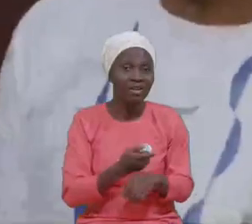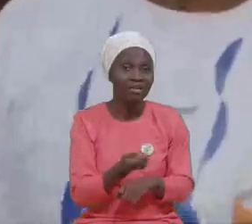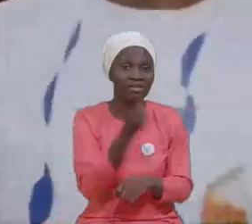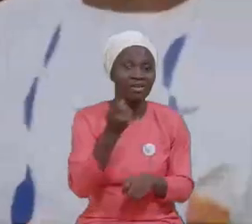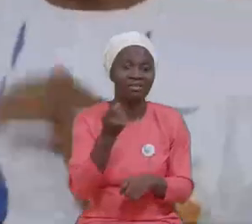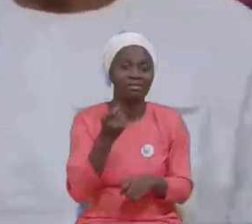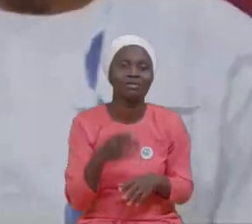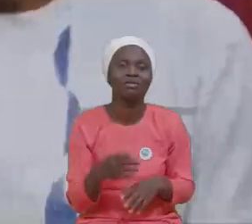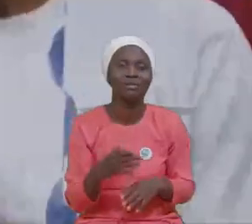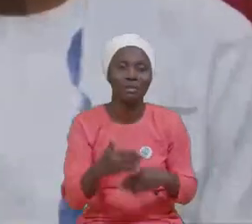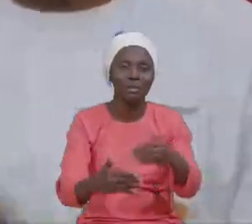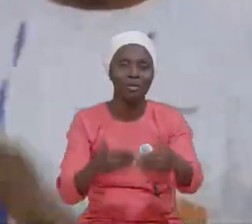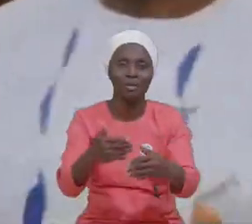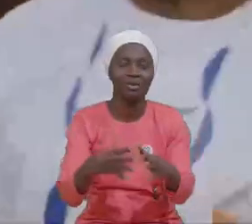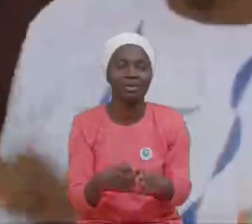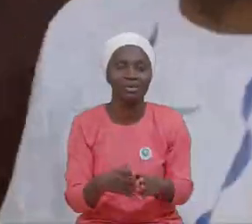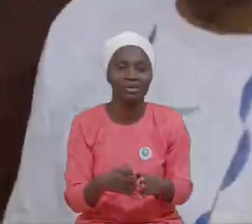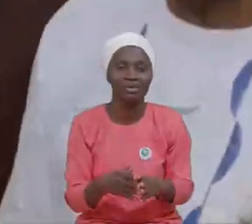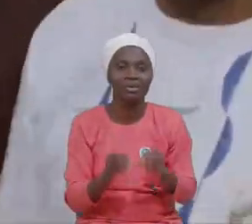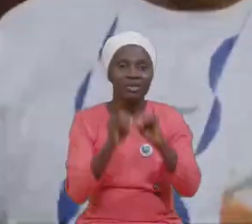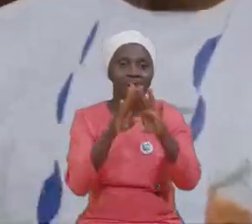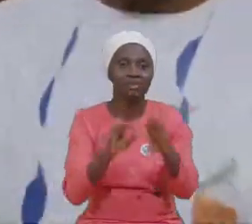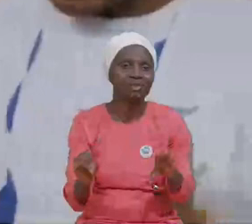Brille jusqu'à l'éternité.